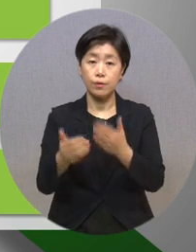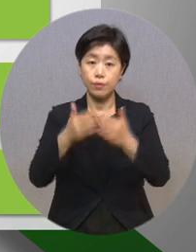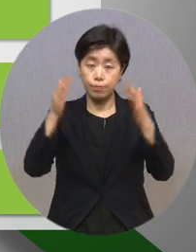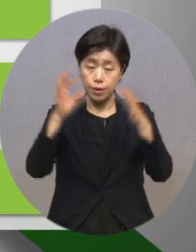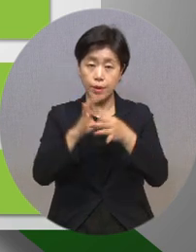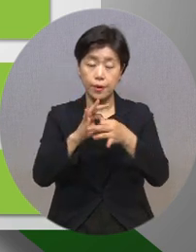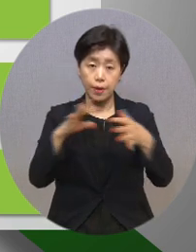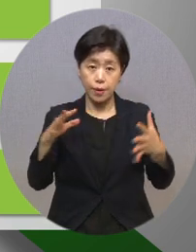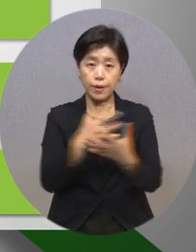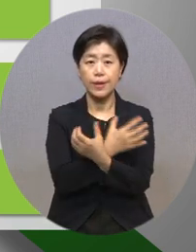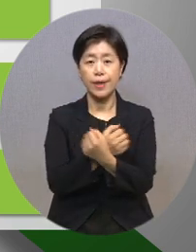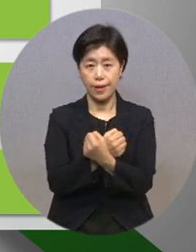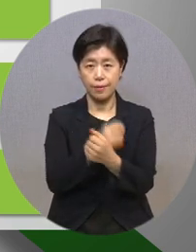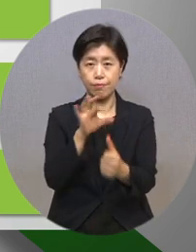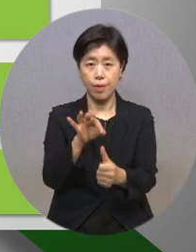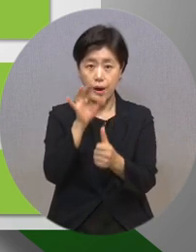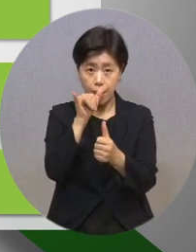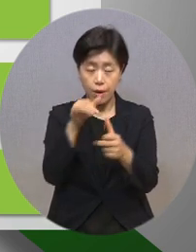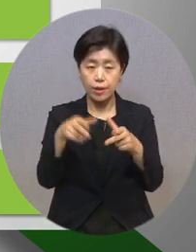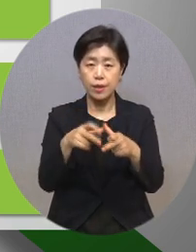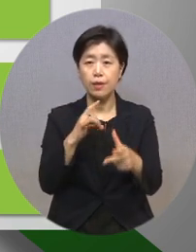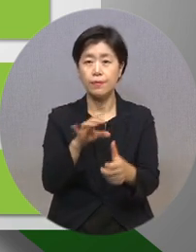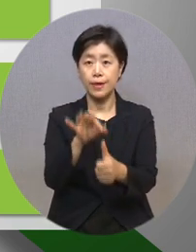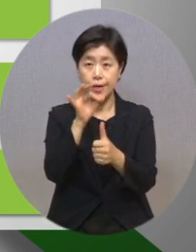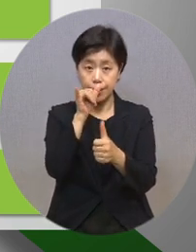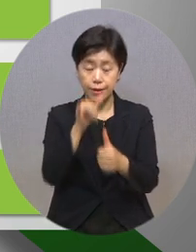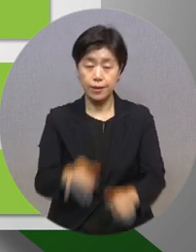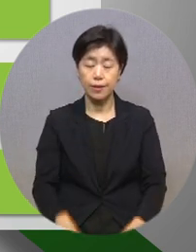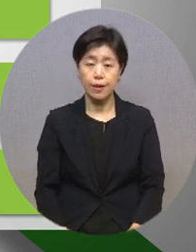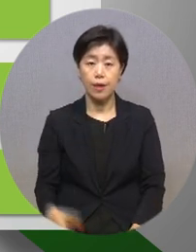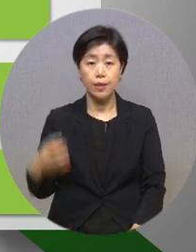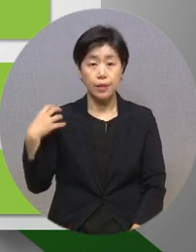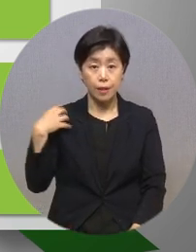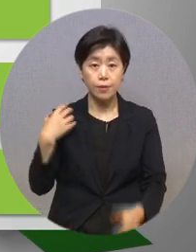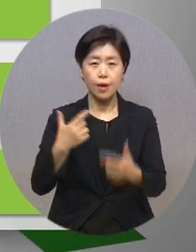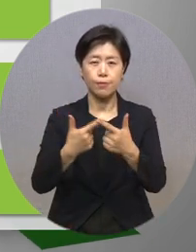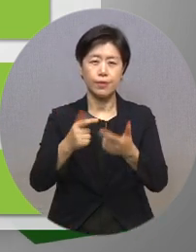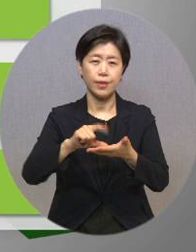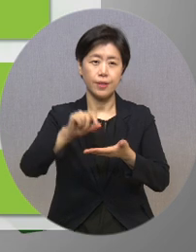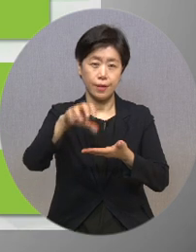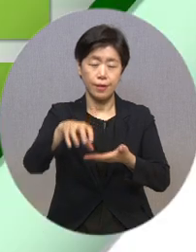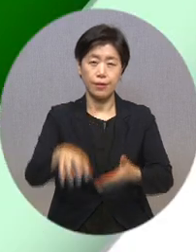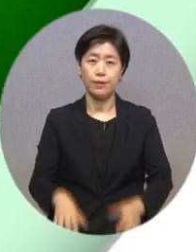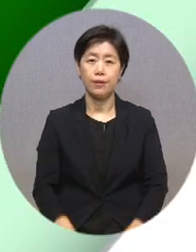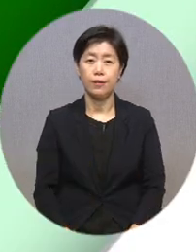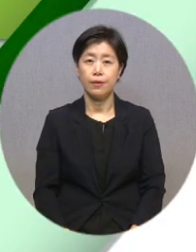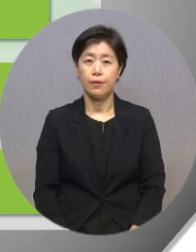모집합니다. 장애인만 채용하며 담당지사는 부산지사입니다.